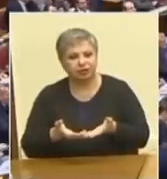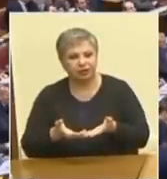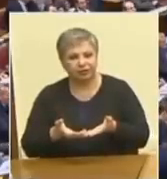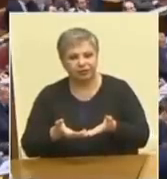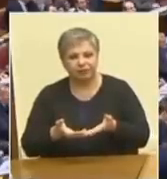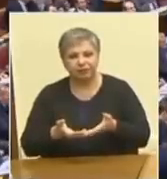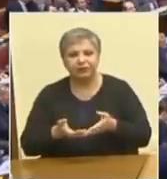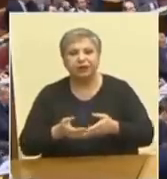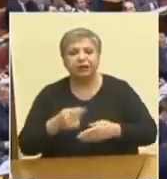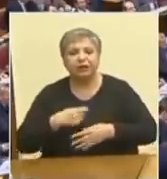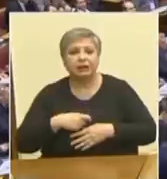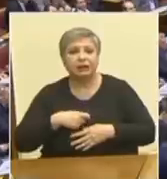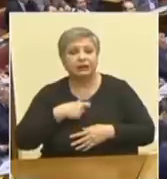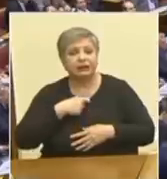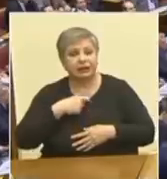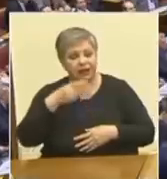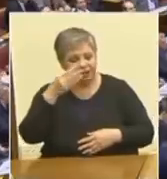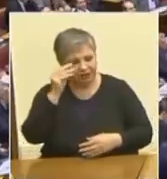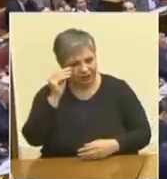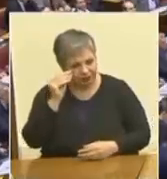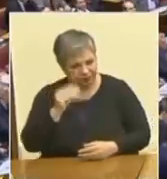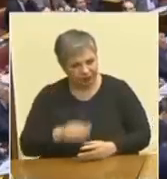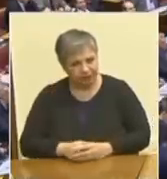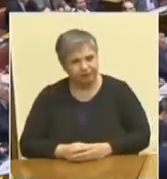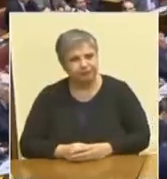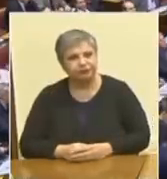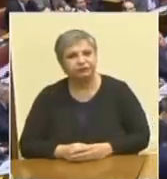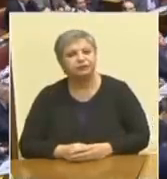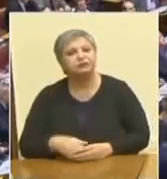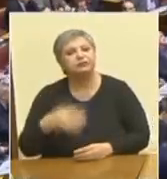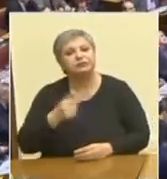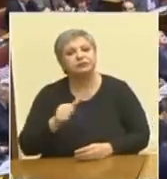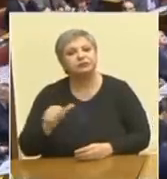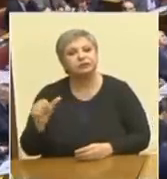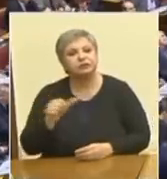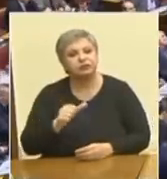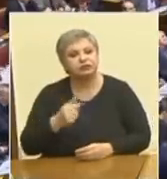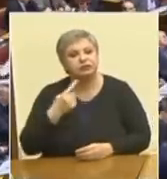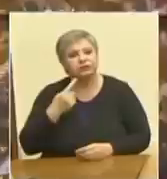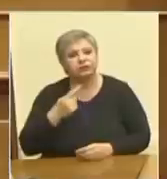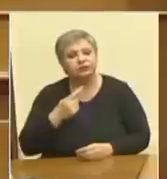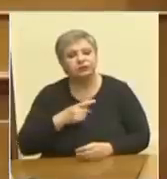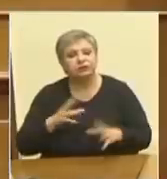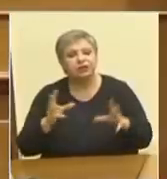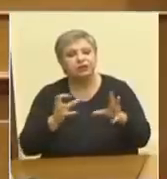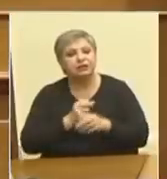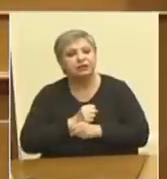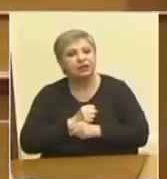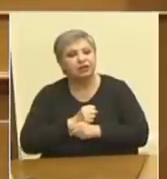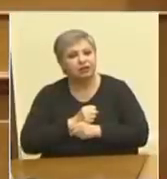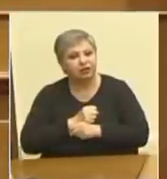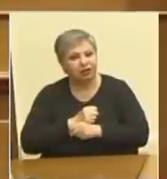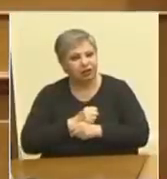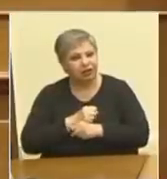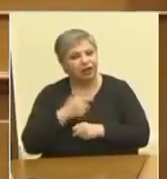Κύριε Τσίπρα, λοιπόν, για να επανέλθουμε λοιπόν σε αυτή τη σκοτεινή πρώτη περίοδο